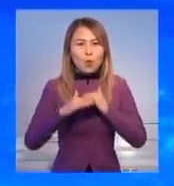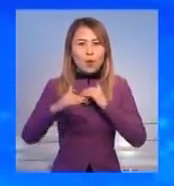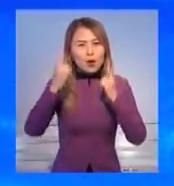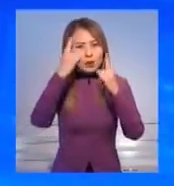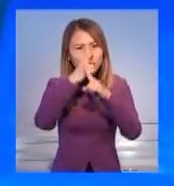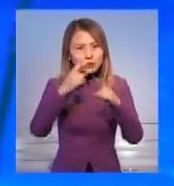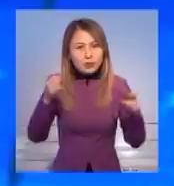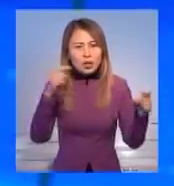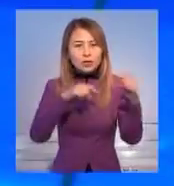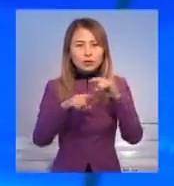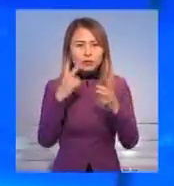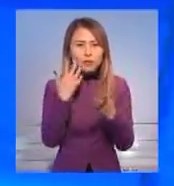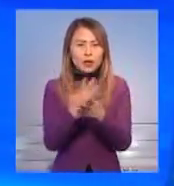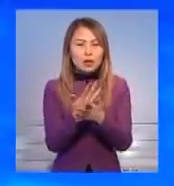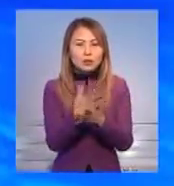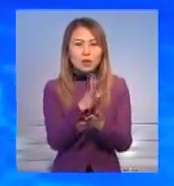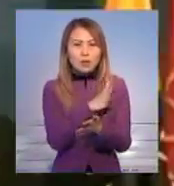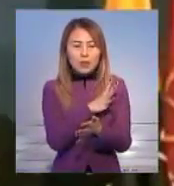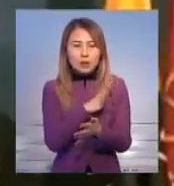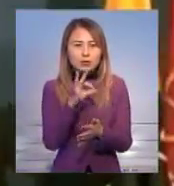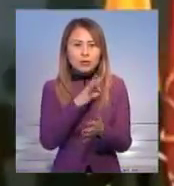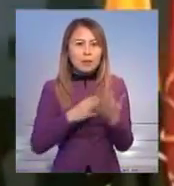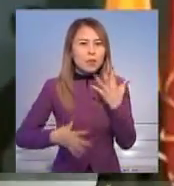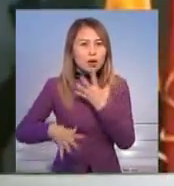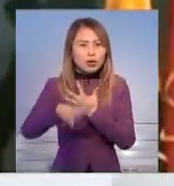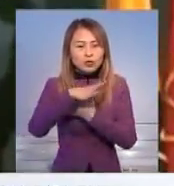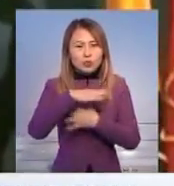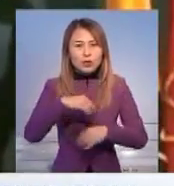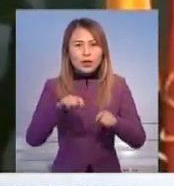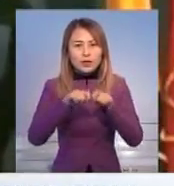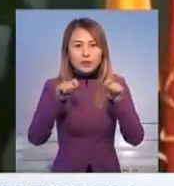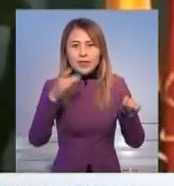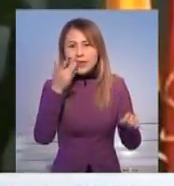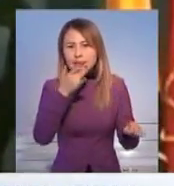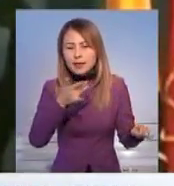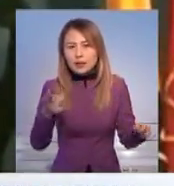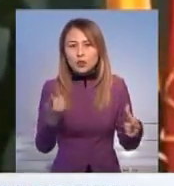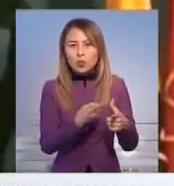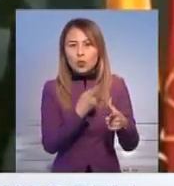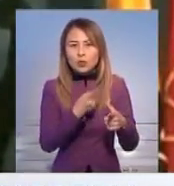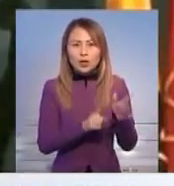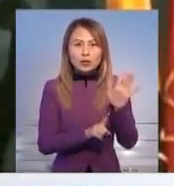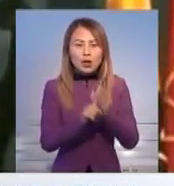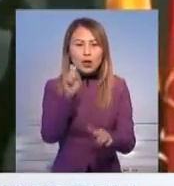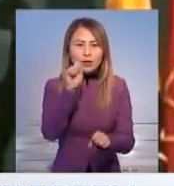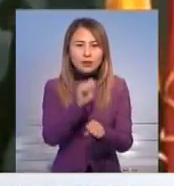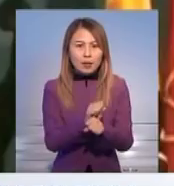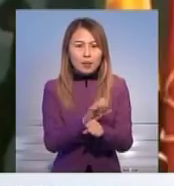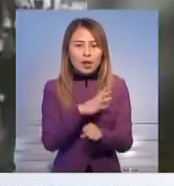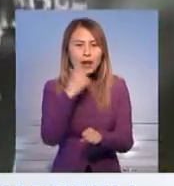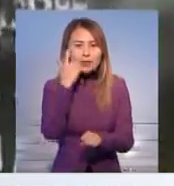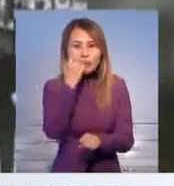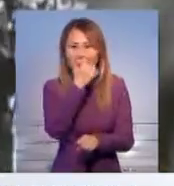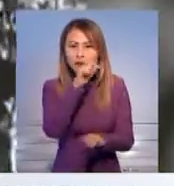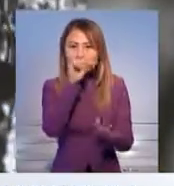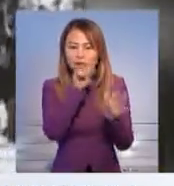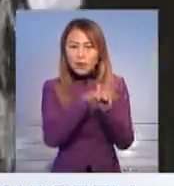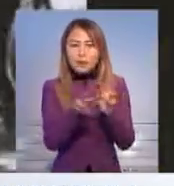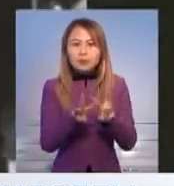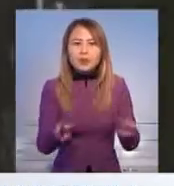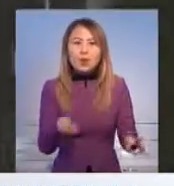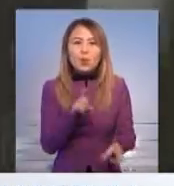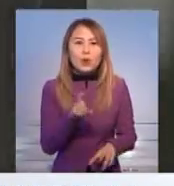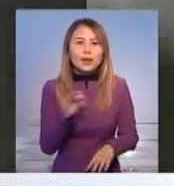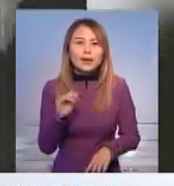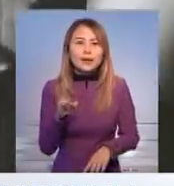ақпарат құралдарының бірінде жарық көрдім. Онда ланкестік ұйым барлық құрылымын таратып, саяси әрекетін доғаратынын айтқан. Алайда Испания ішкі істер